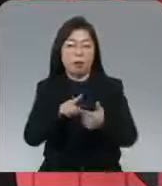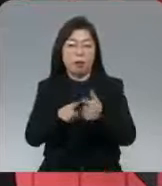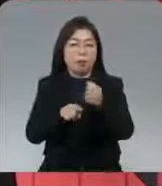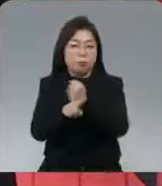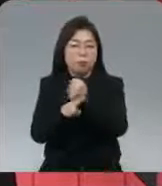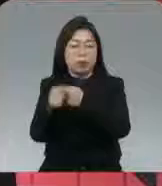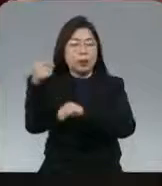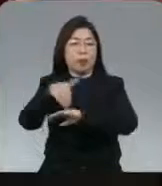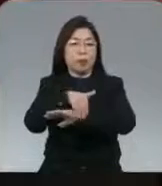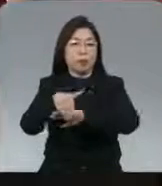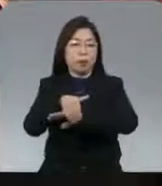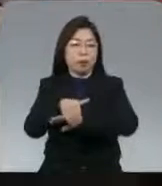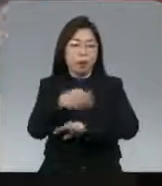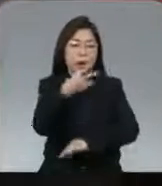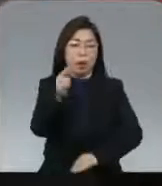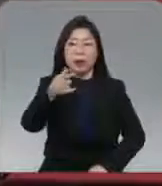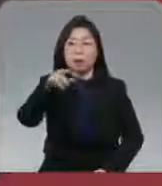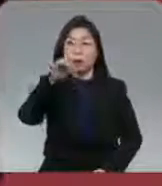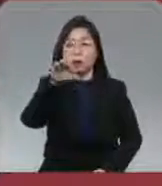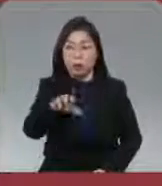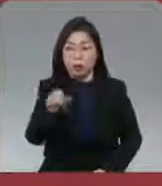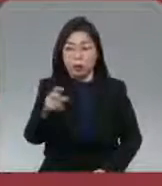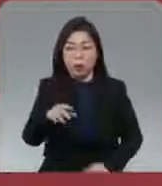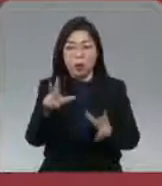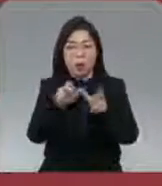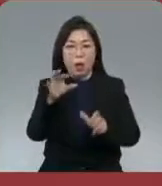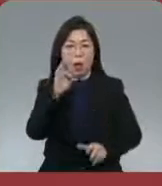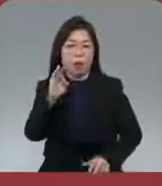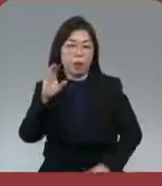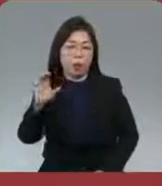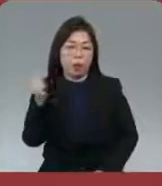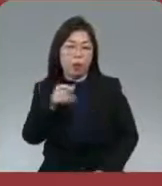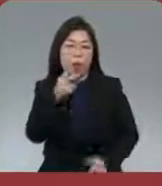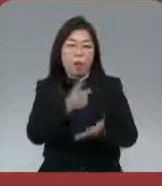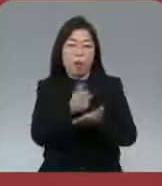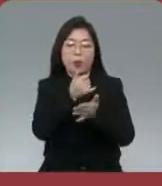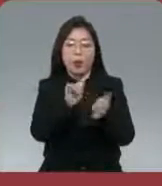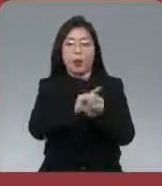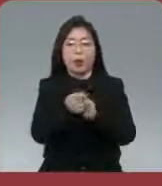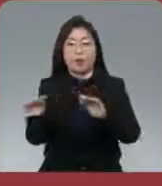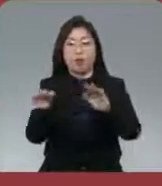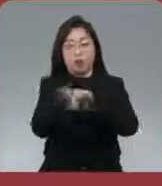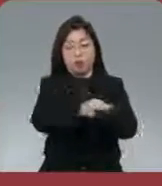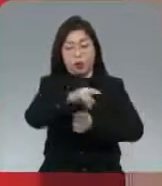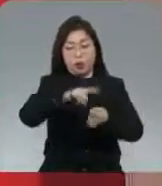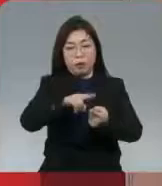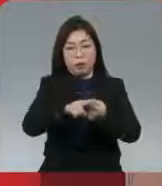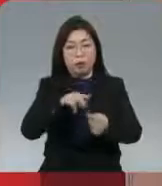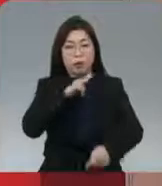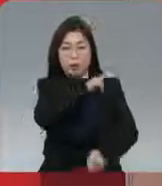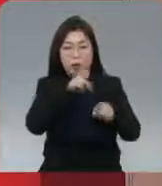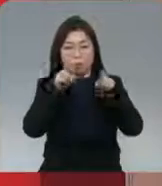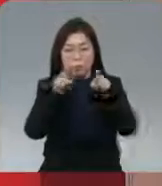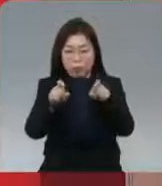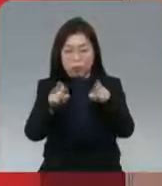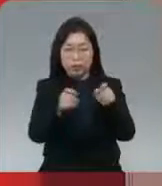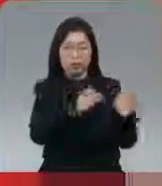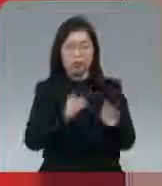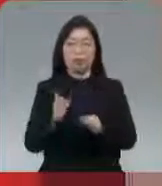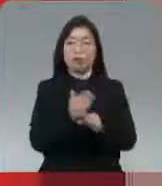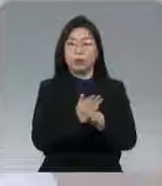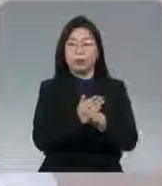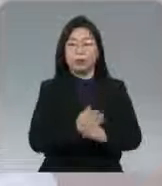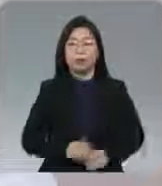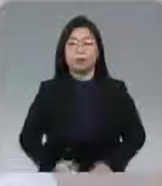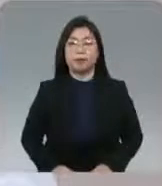ngờ dự án phát triển phương tây sang nhấn mạnh đông y hoàn toàn không có tư cách để trở thành tổng thống ứng của viên Xi Măng Sơn tập